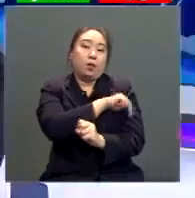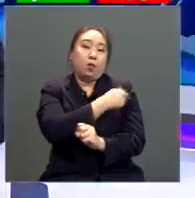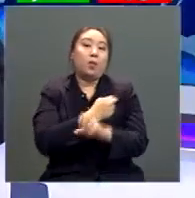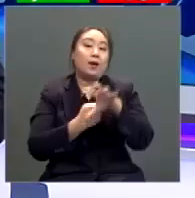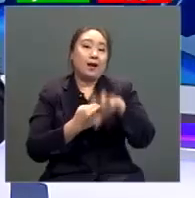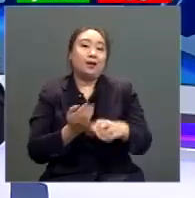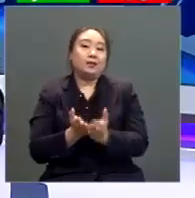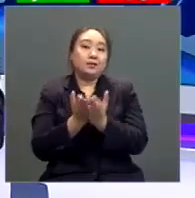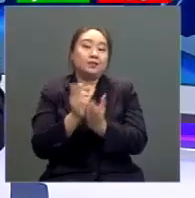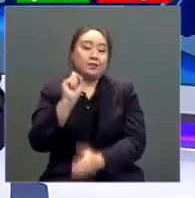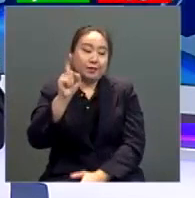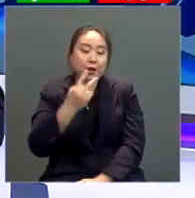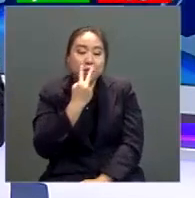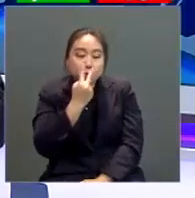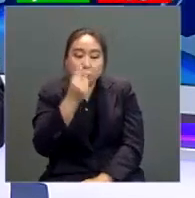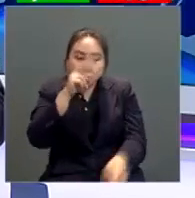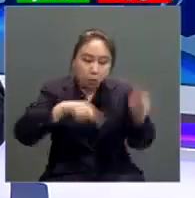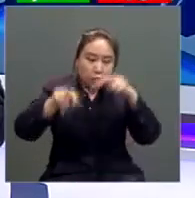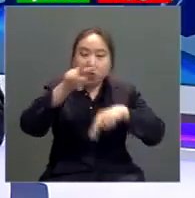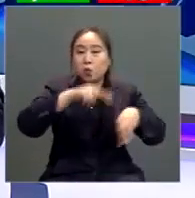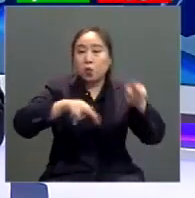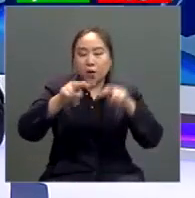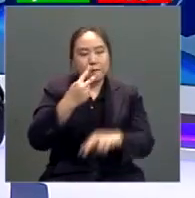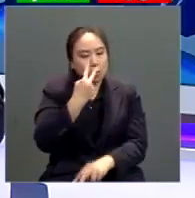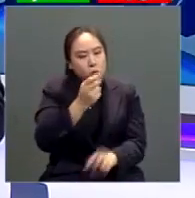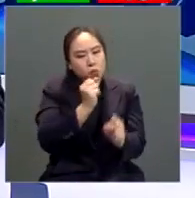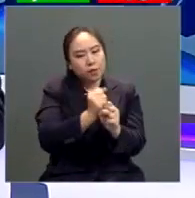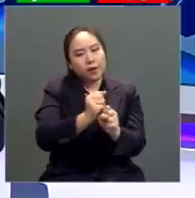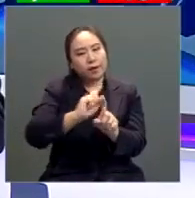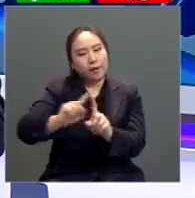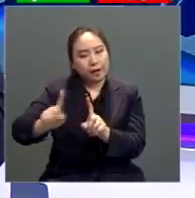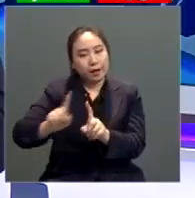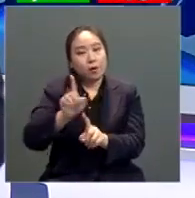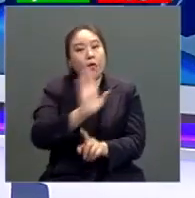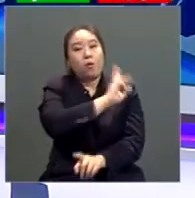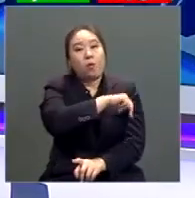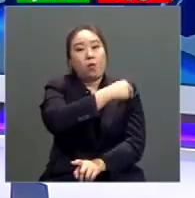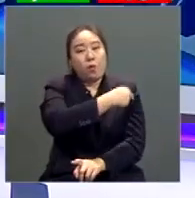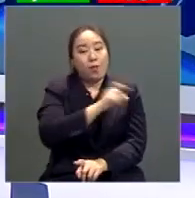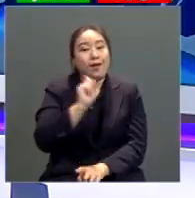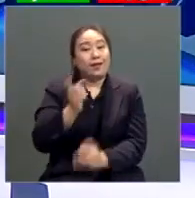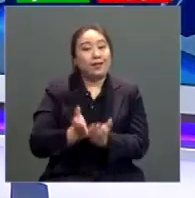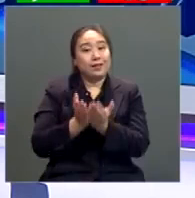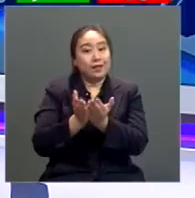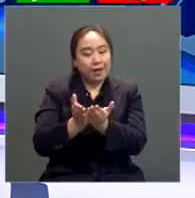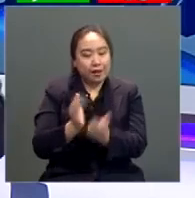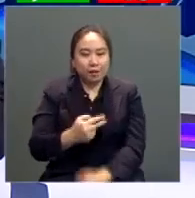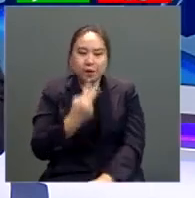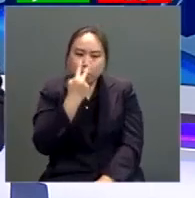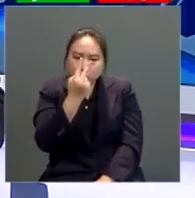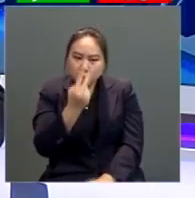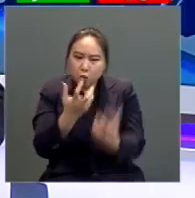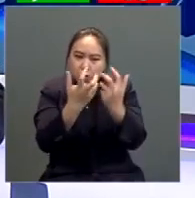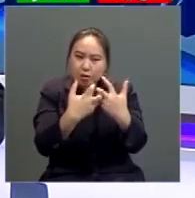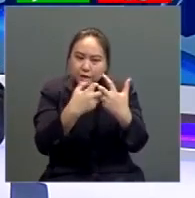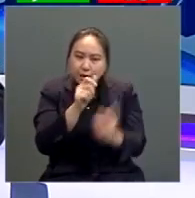ครับท่านนายกรัฐมนตรีไปดูการปฏิบัติงานหลายๆอย่างที่สิริราชได้ทำพร้อมกับดูการใช้งานเครื่องมือ AI เพื่อวิเค